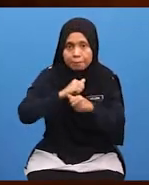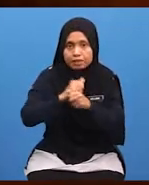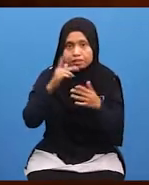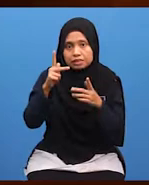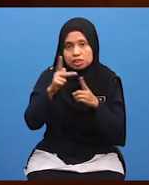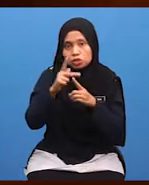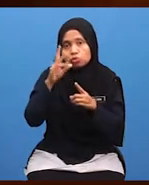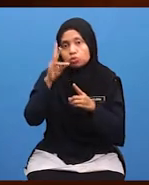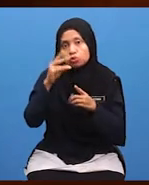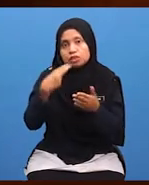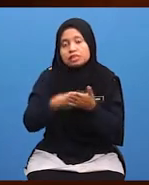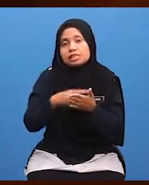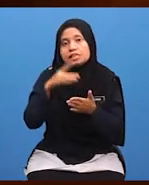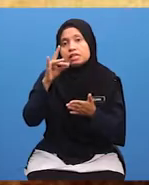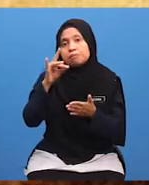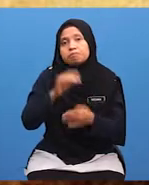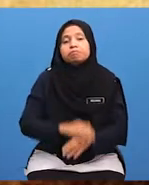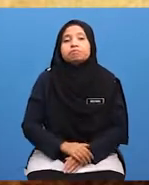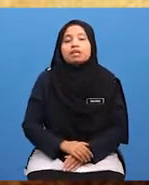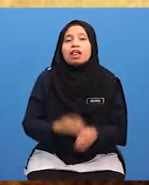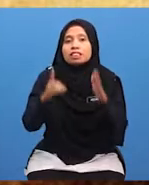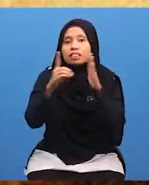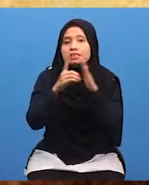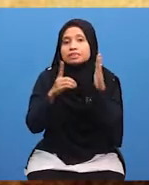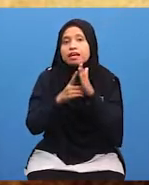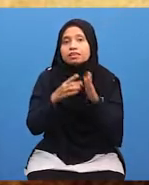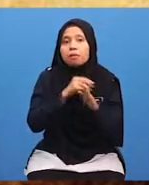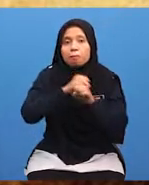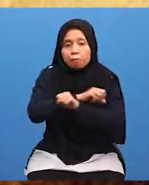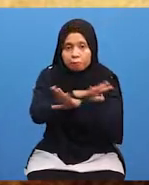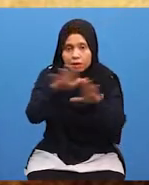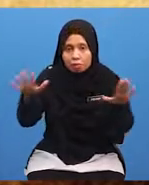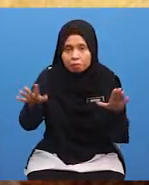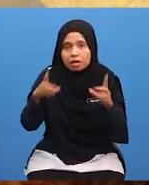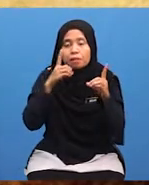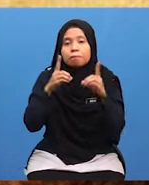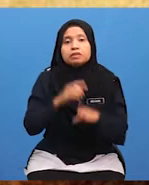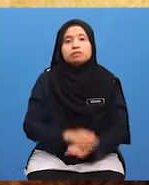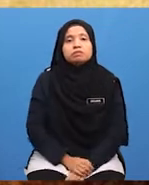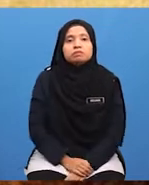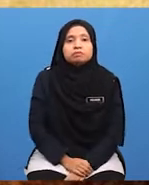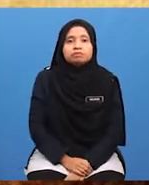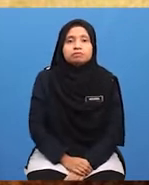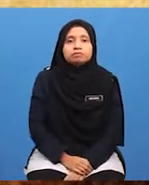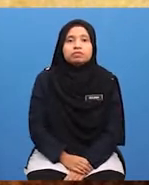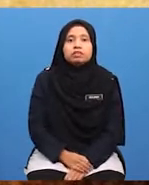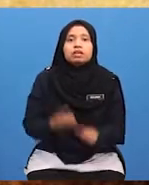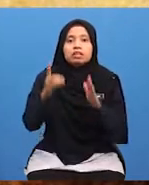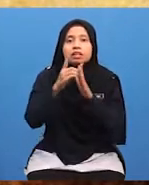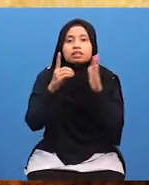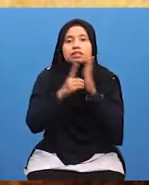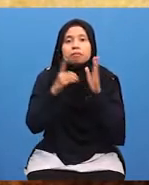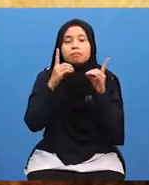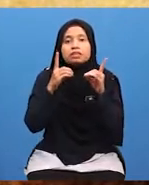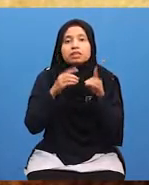abad ke-8 Masihi, iaitu dasar dan perkembangan pendidikan. Dasar pendidikan